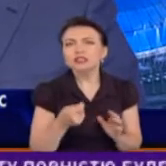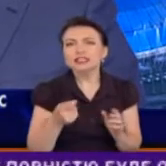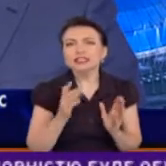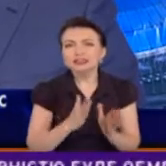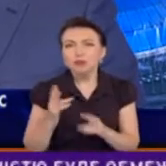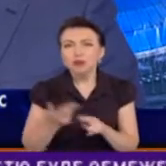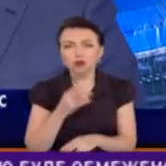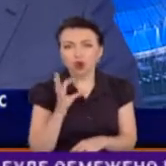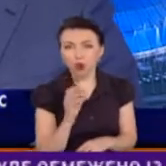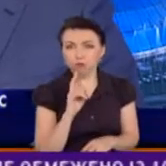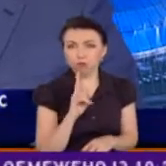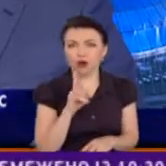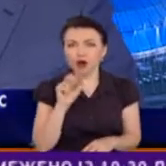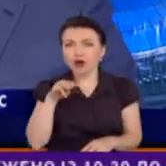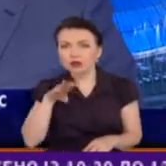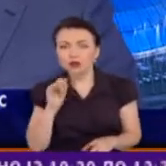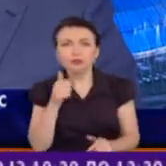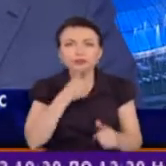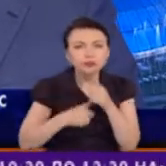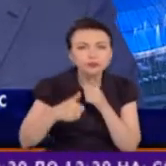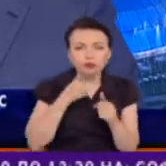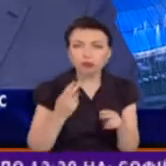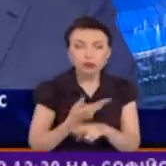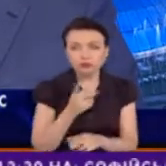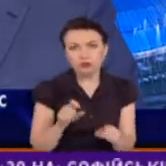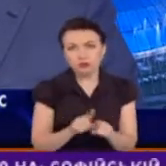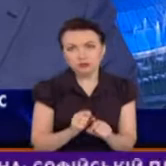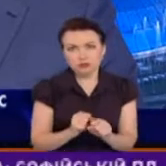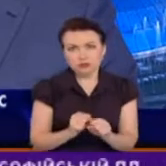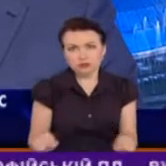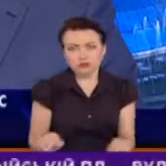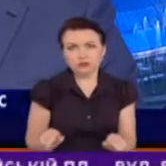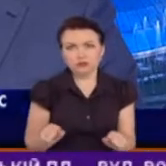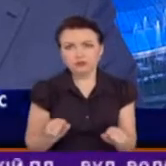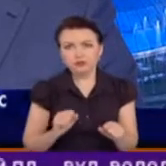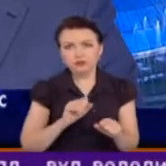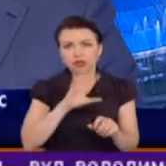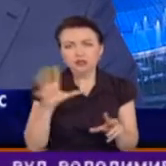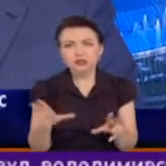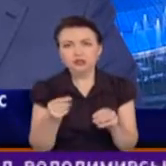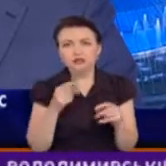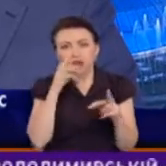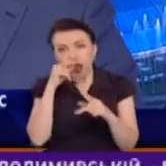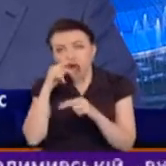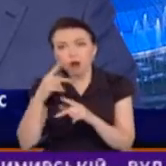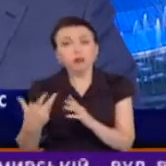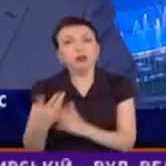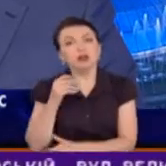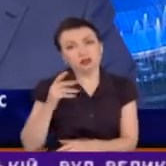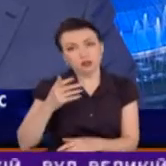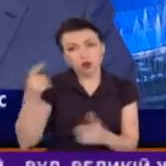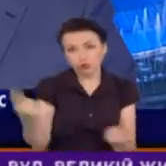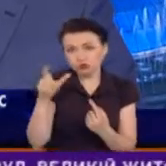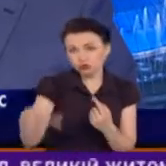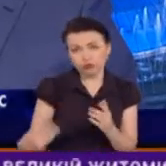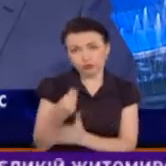обкатки, зрозуміння того, що за всі вугли заплатить споживач, я вважаю, що це як